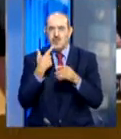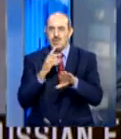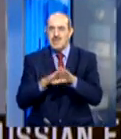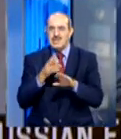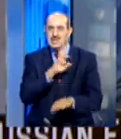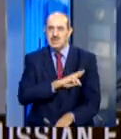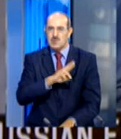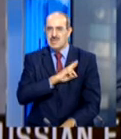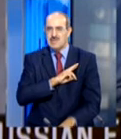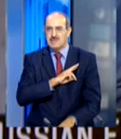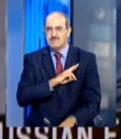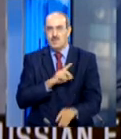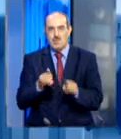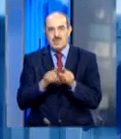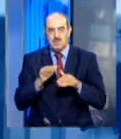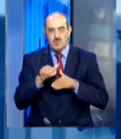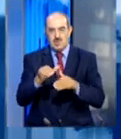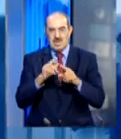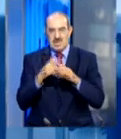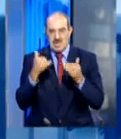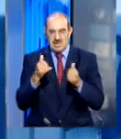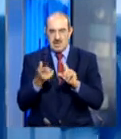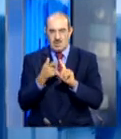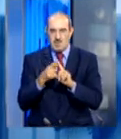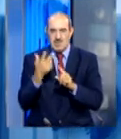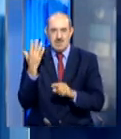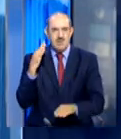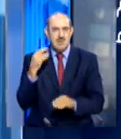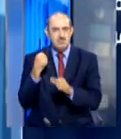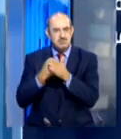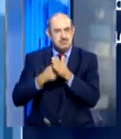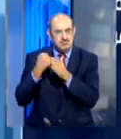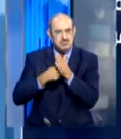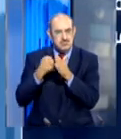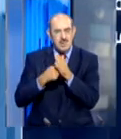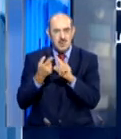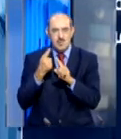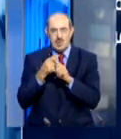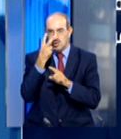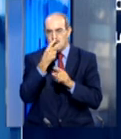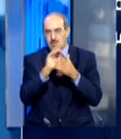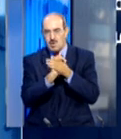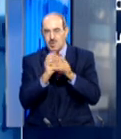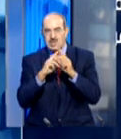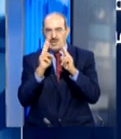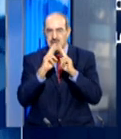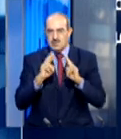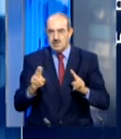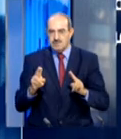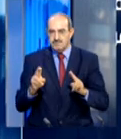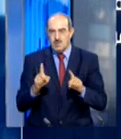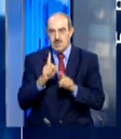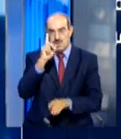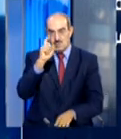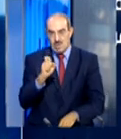الأمن الدولي، لتواصل الجزائر من ذلك المنبر جهودها في تعزيز السلم والأمن الدوليين، انطلاقا